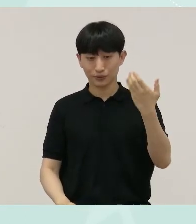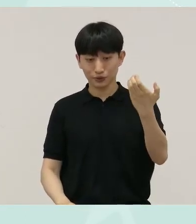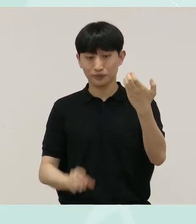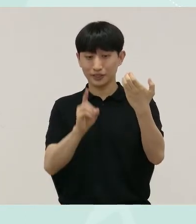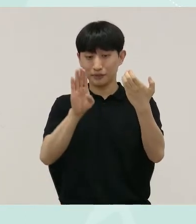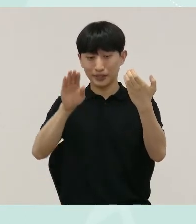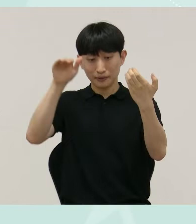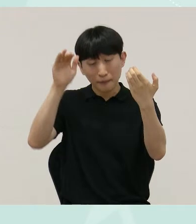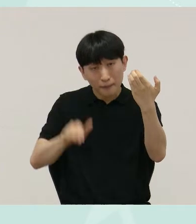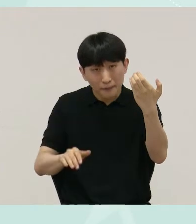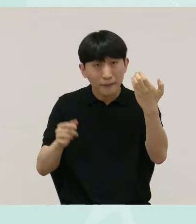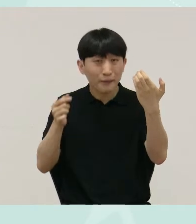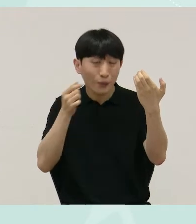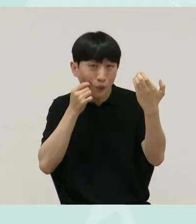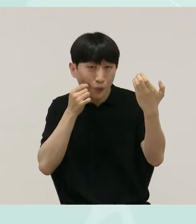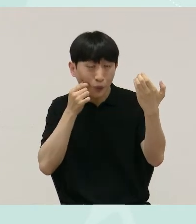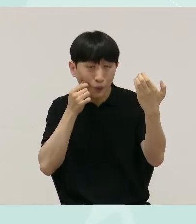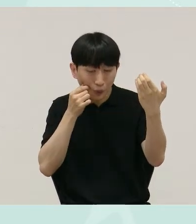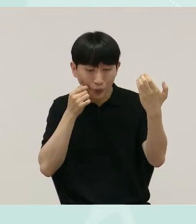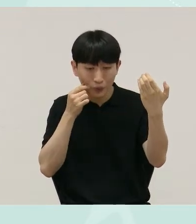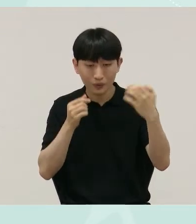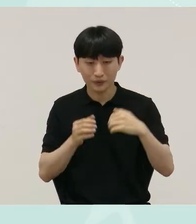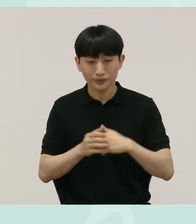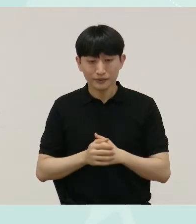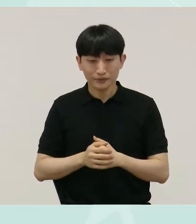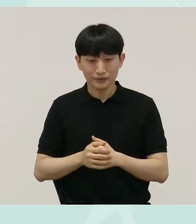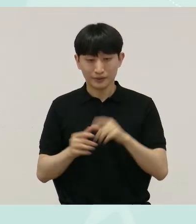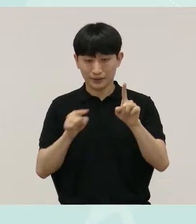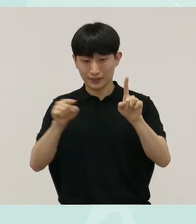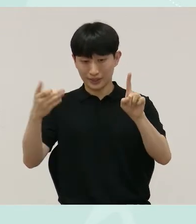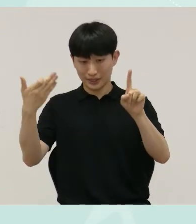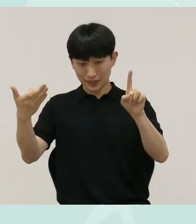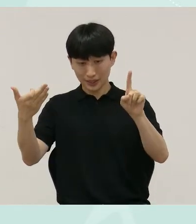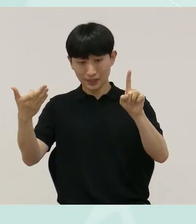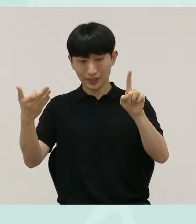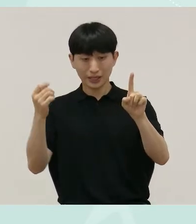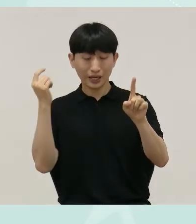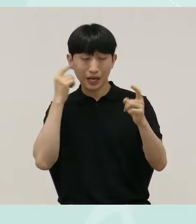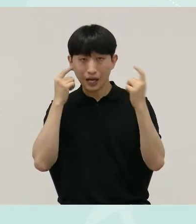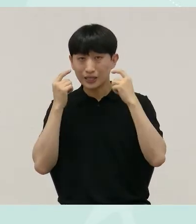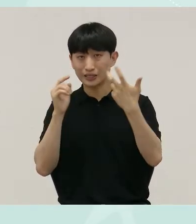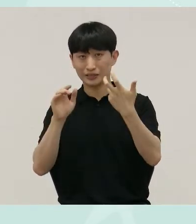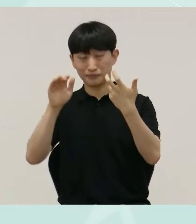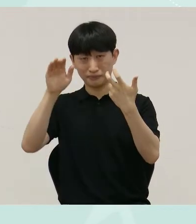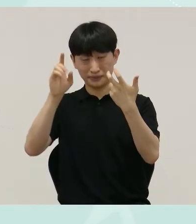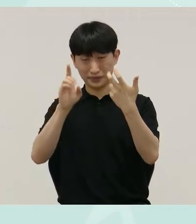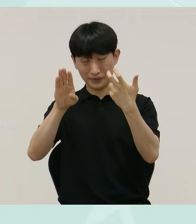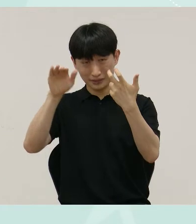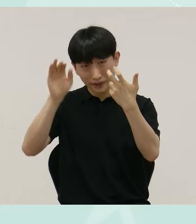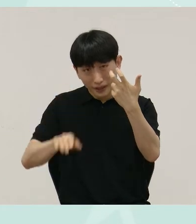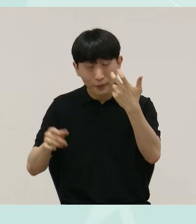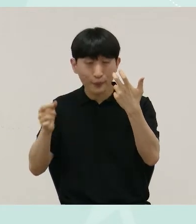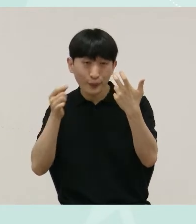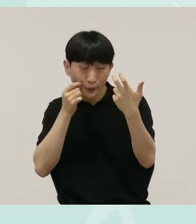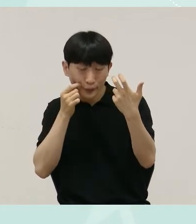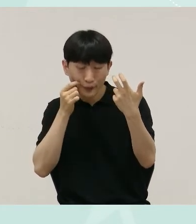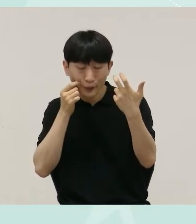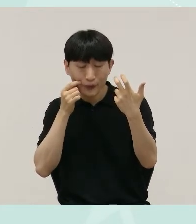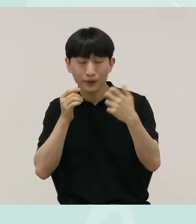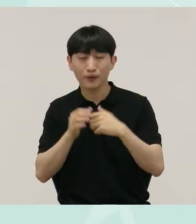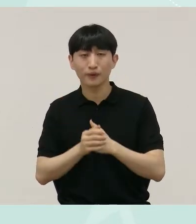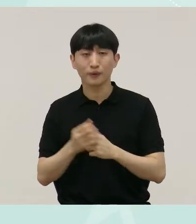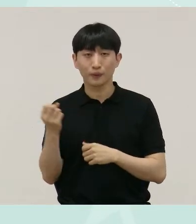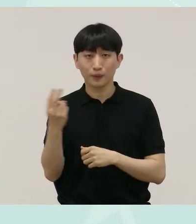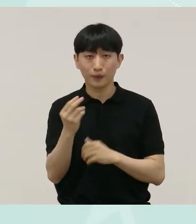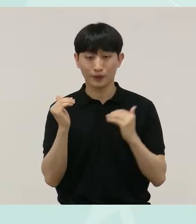19세 미만은 양측 고도이면서 3개월 이상 보청기 착용에 효과가 없을 때, 그 다음에 성인은 70dB 이상이면서도 문장 검사